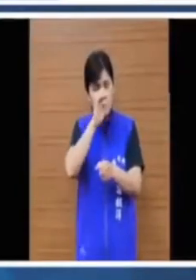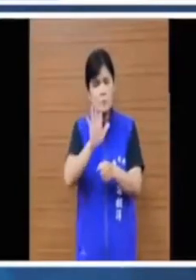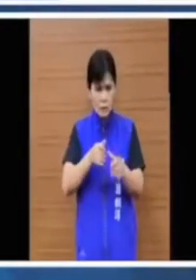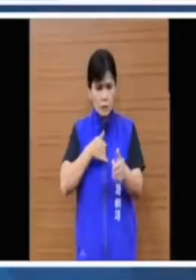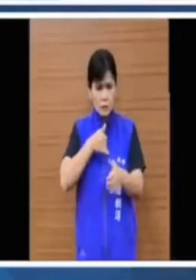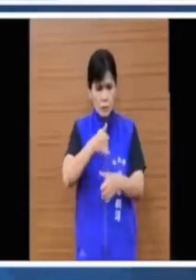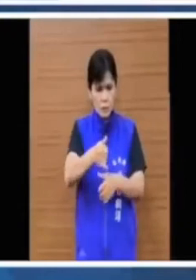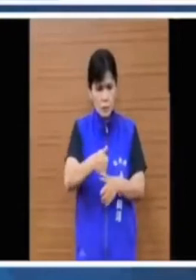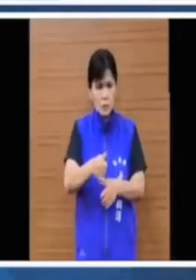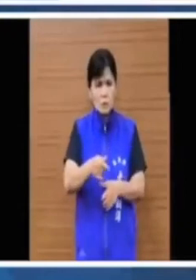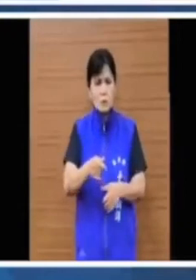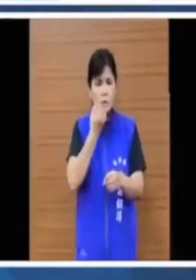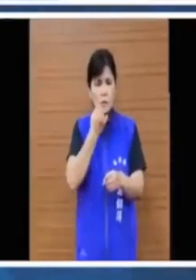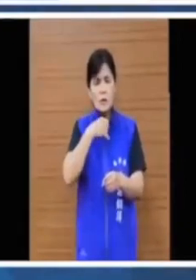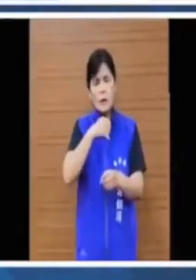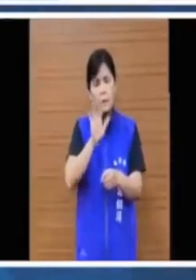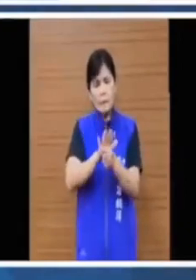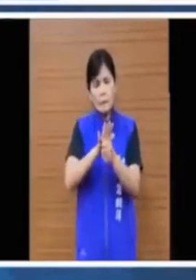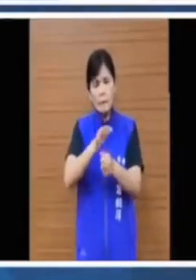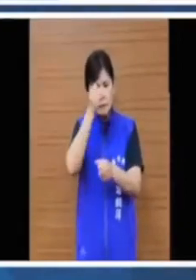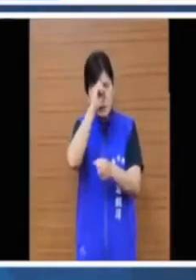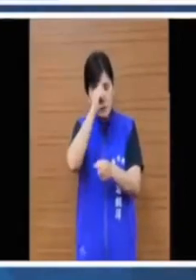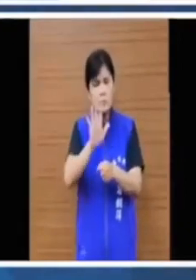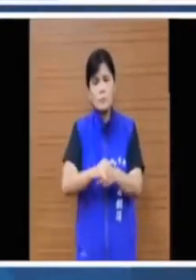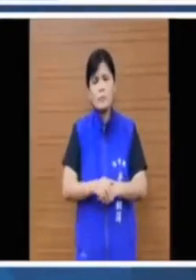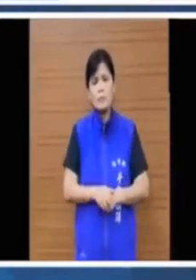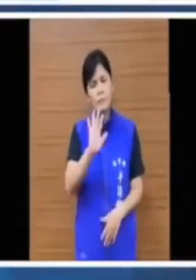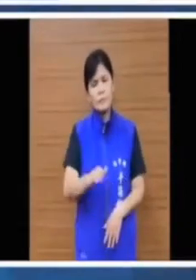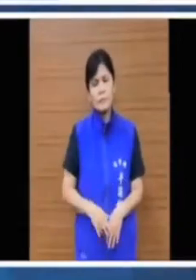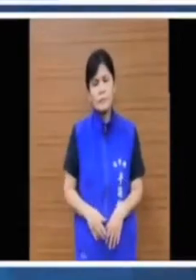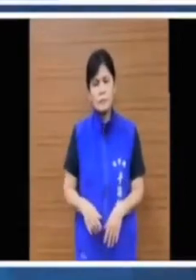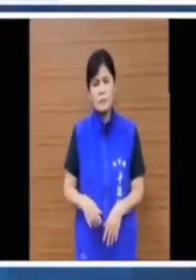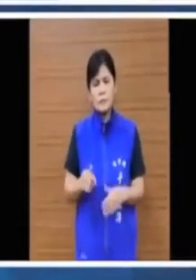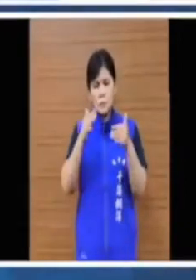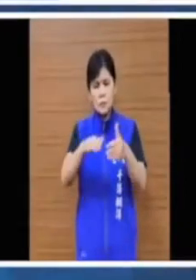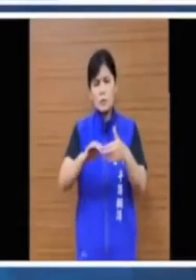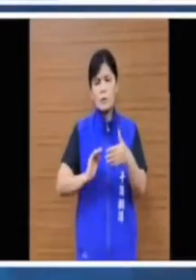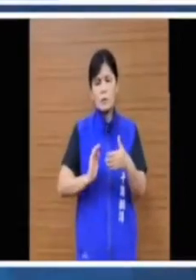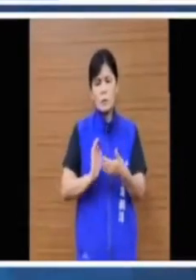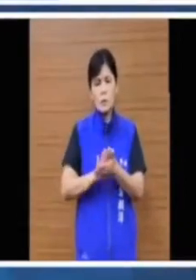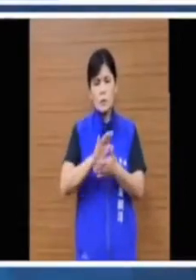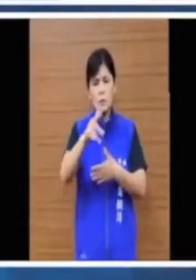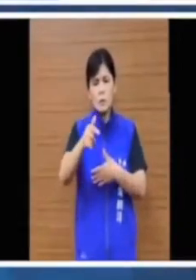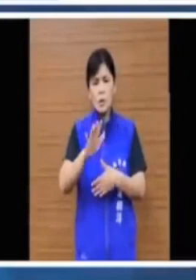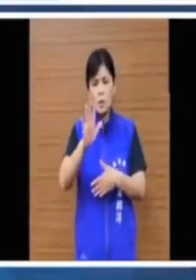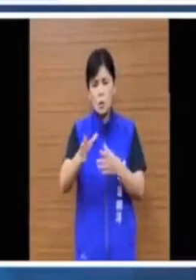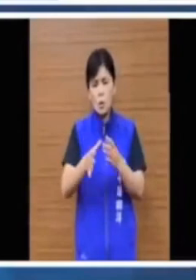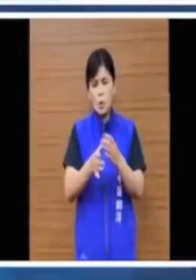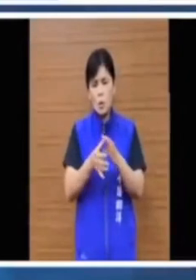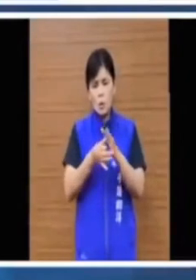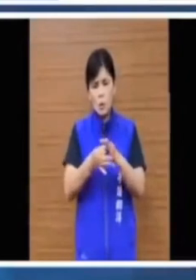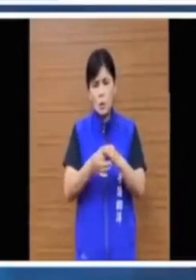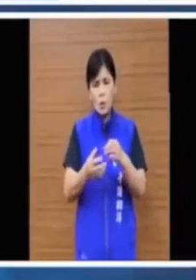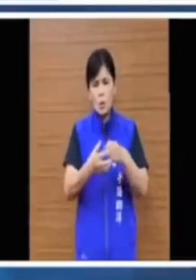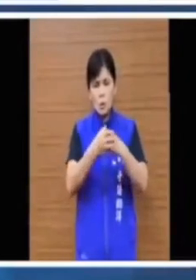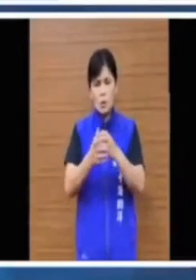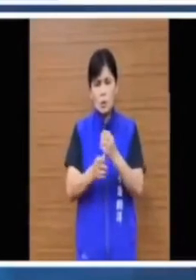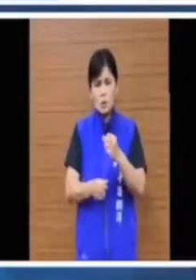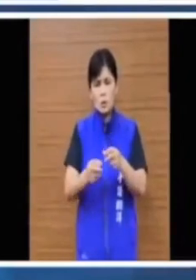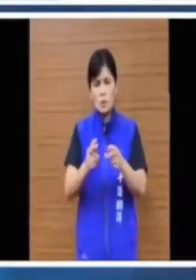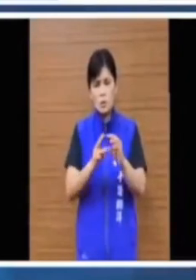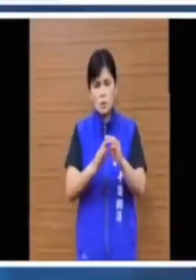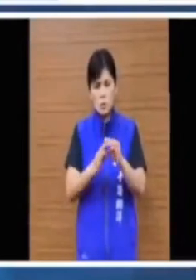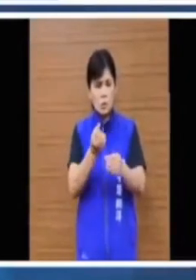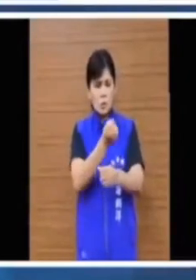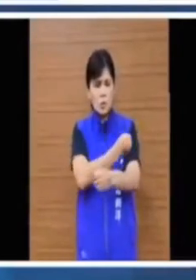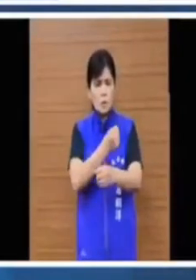遏止这个补筛来遏止这个疫情就请相关的局处，包括卫生局然后